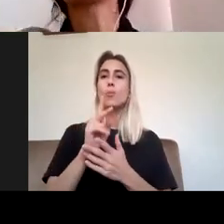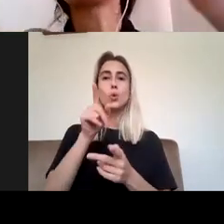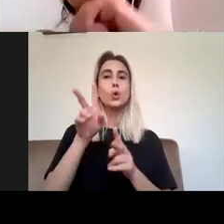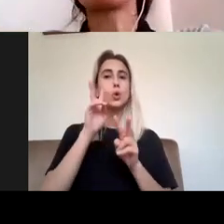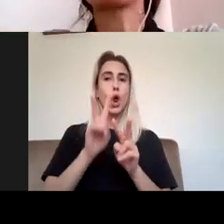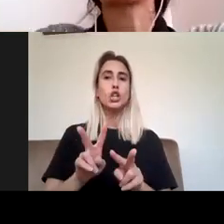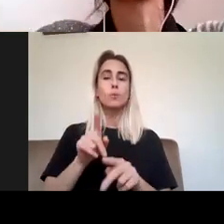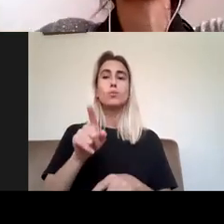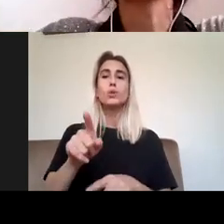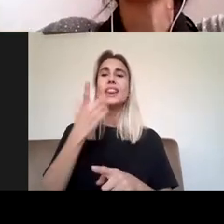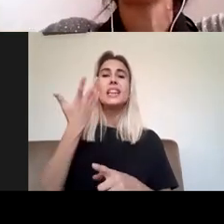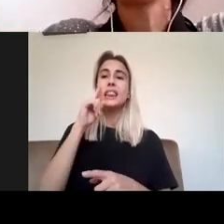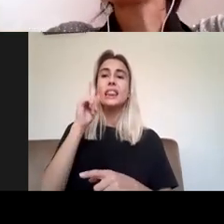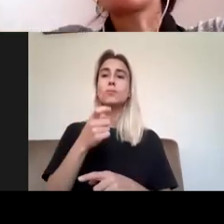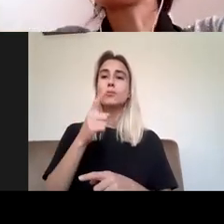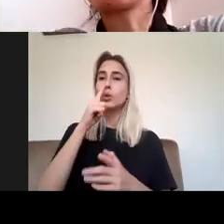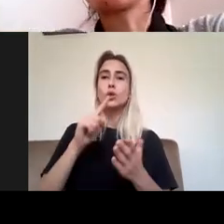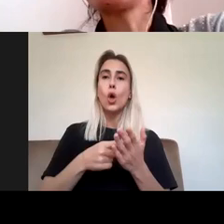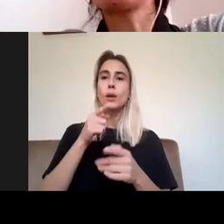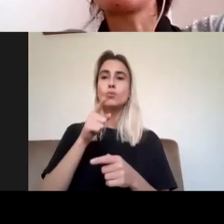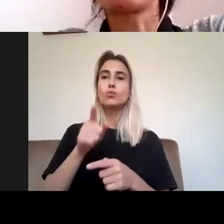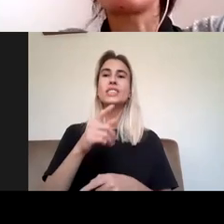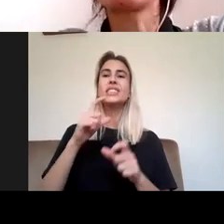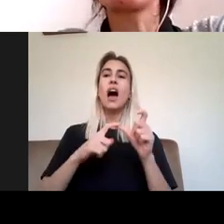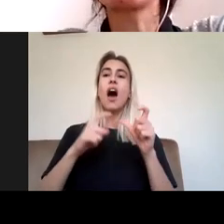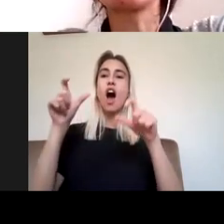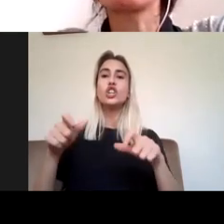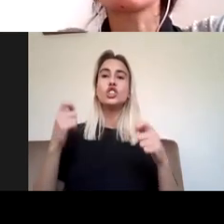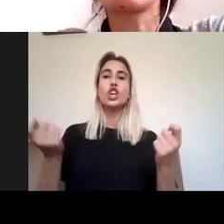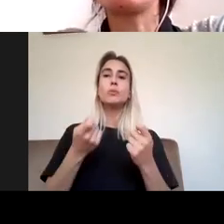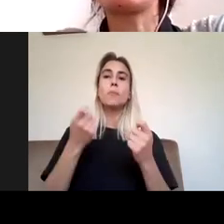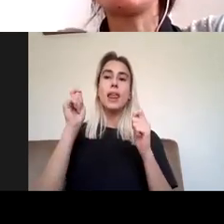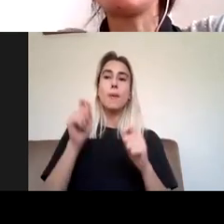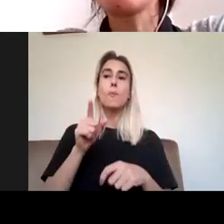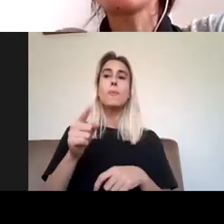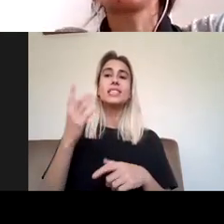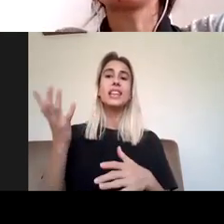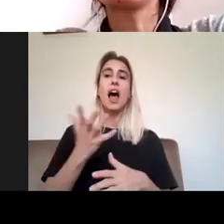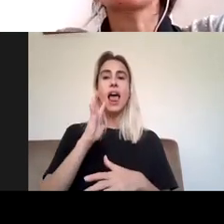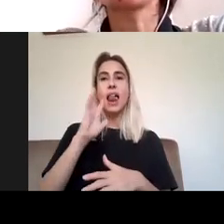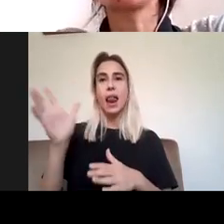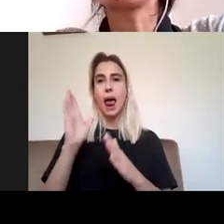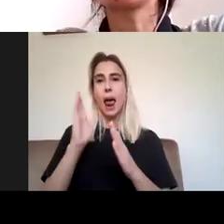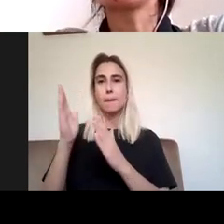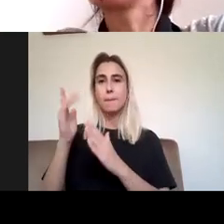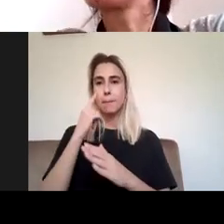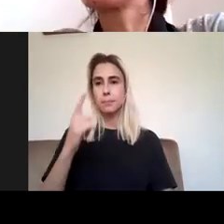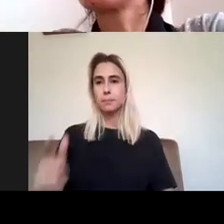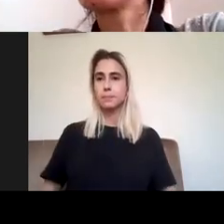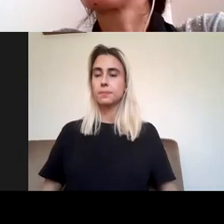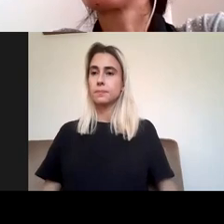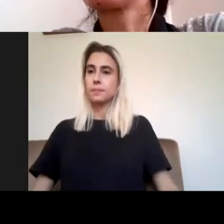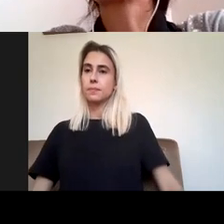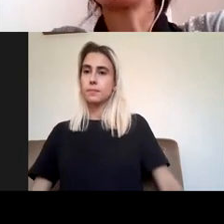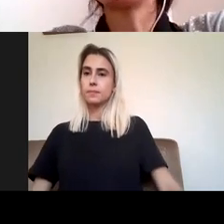Yani bu nasıl tespit etmişler noktası, bu saha çalışmaları yapıyorlar. Hatta burada biraz daha ilerleyelim. Bakın ya istasyon... Bir